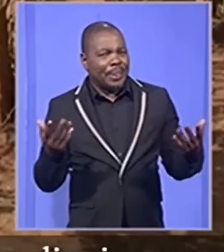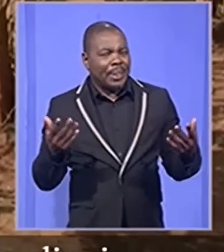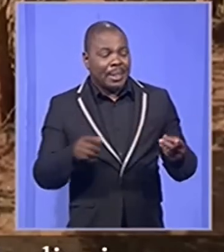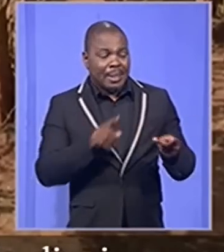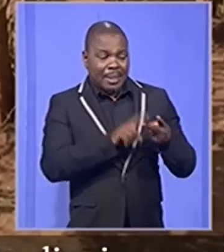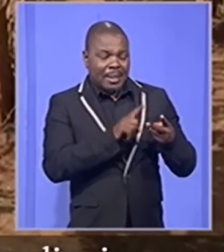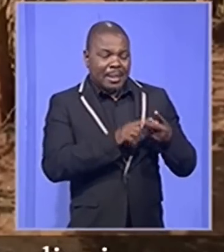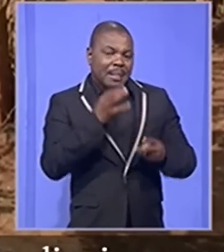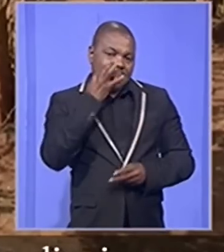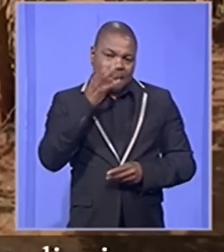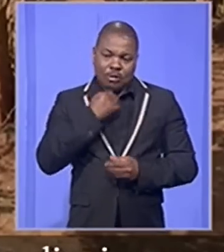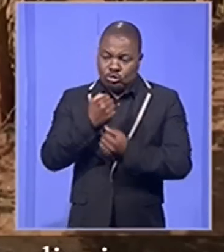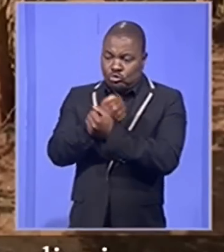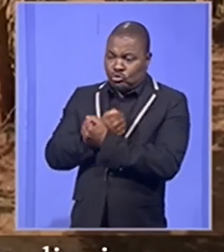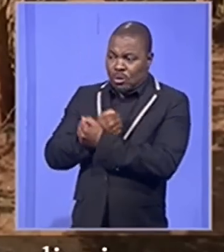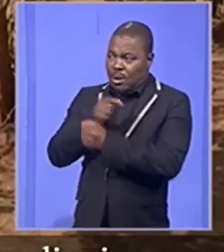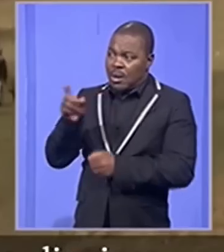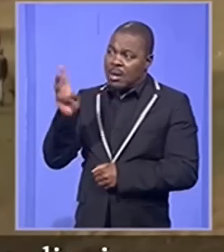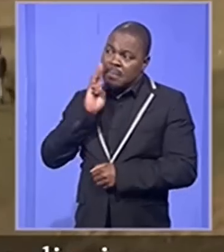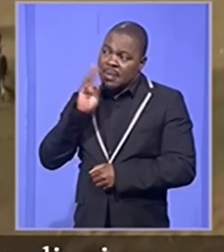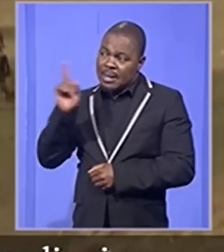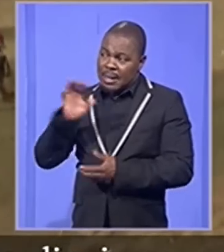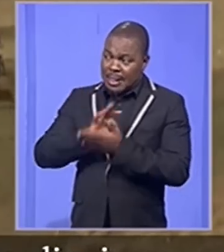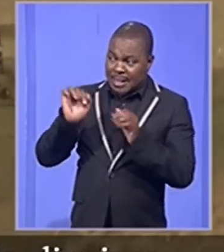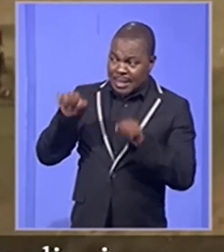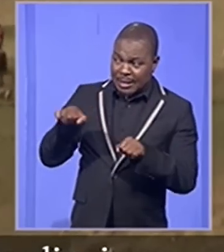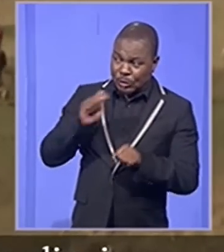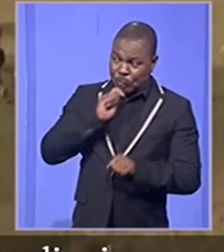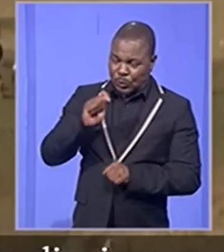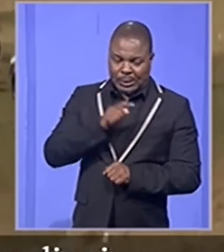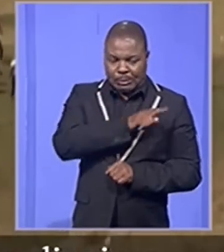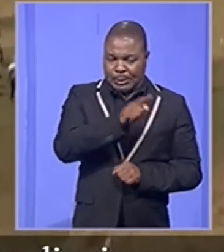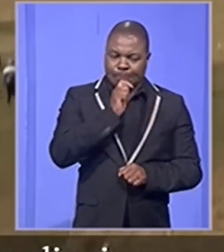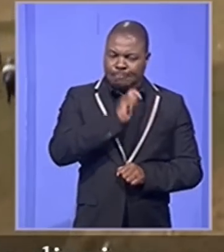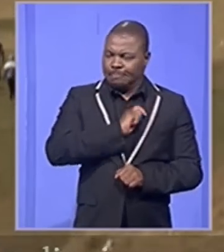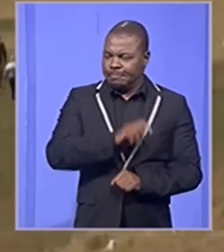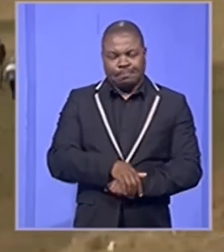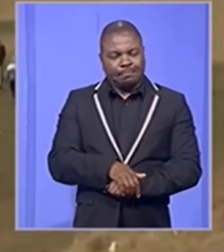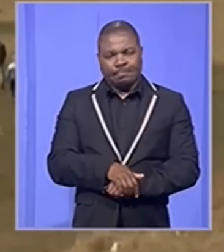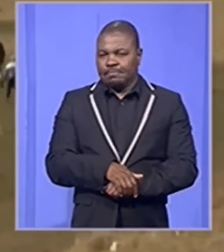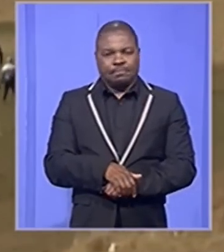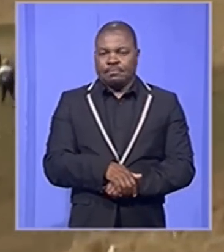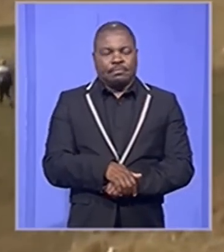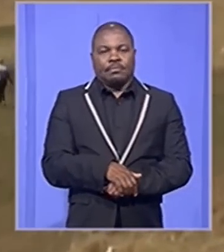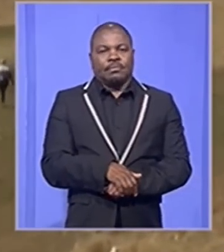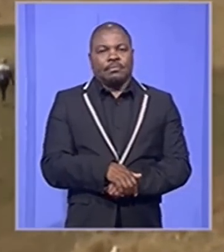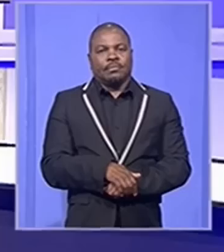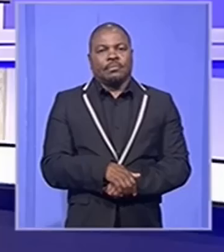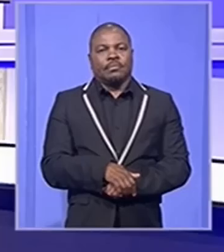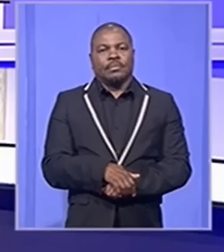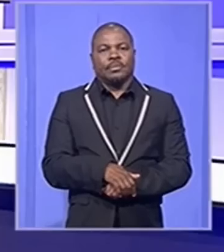metsi a ditraka tseo a le phepa sentle. Itumeleng Kgajane, SABC News, Koster.